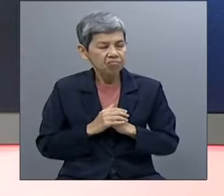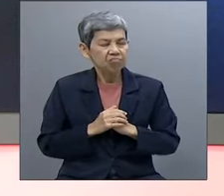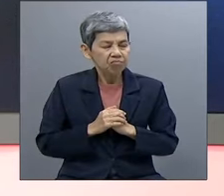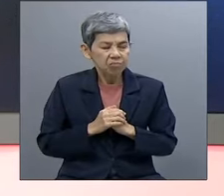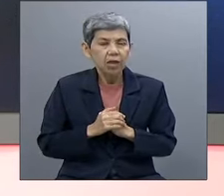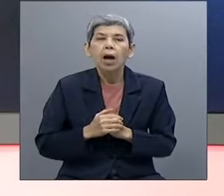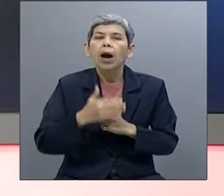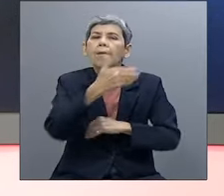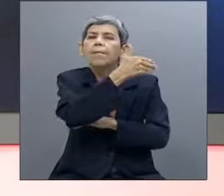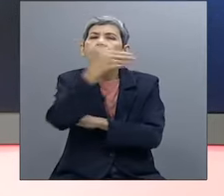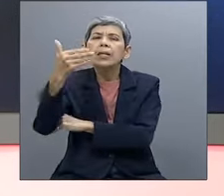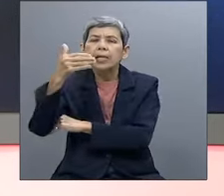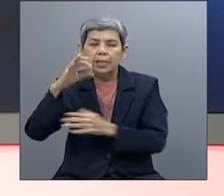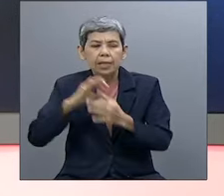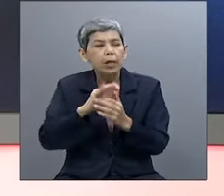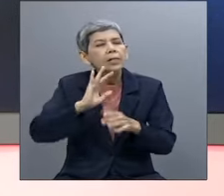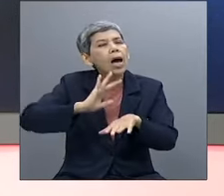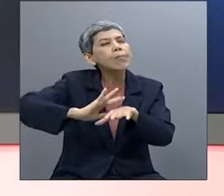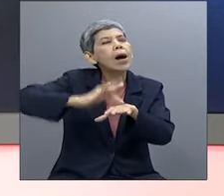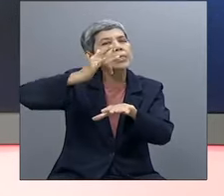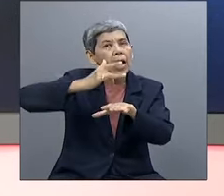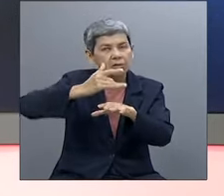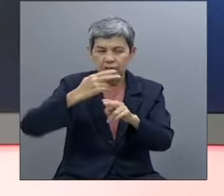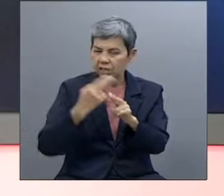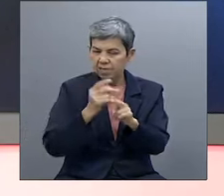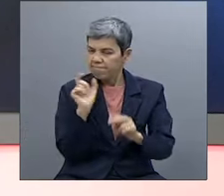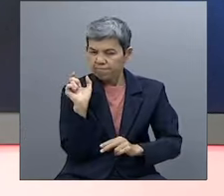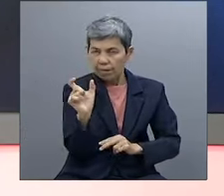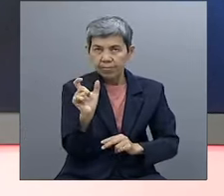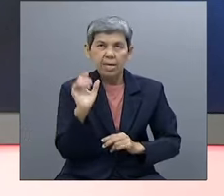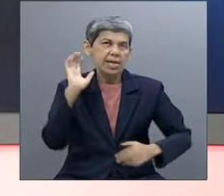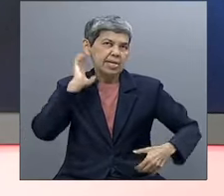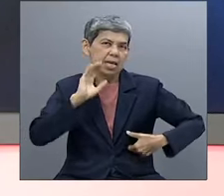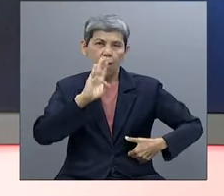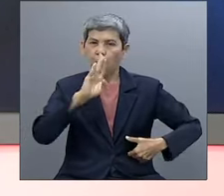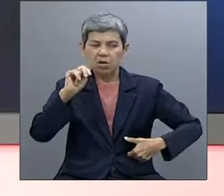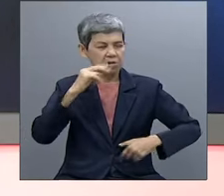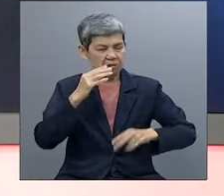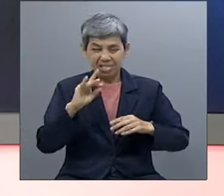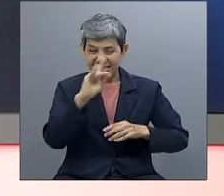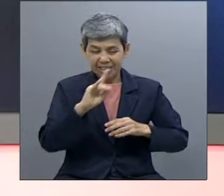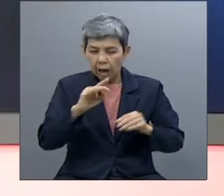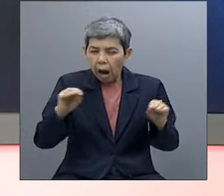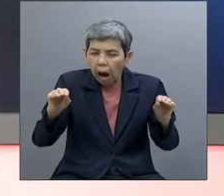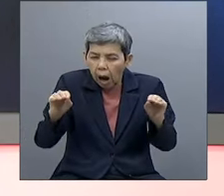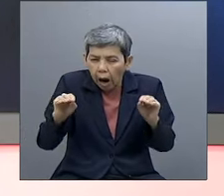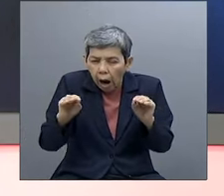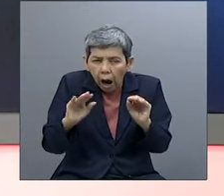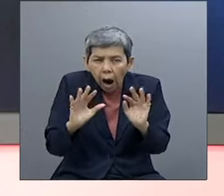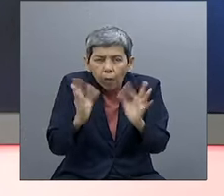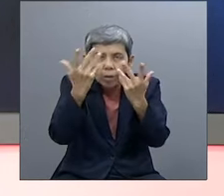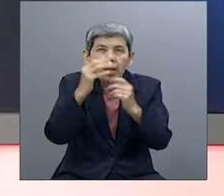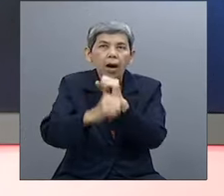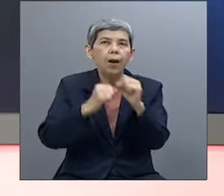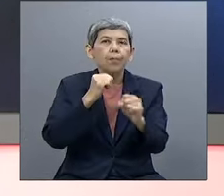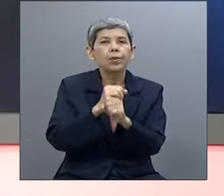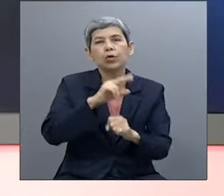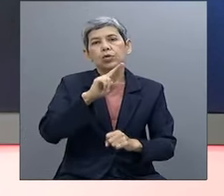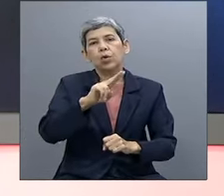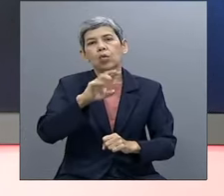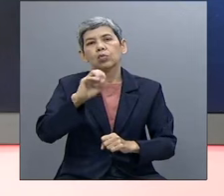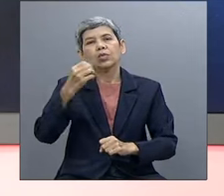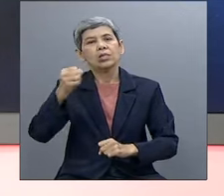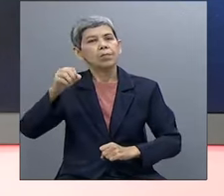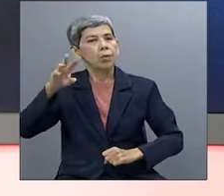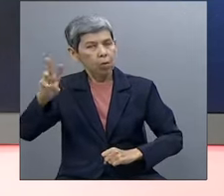ระหว่างประเทศเพื่อการอนุรักษ์ธรรมชาติเขขึ้นบัญชีแดงอุรังอุตังบอเนียวเป็นสัตว์ใกล้สูญพันธุ์อย่างยิ่งตั้งแต่เมื่อปี 2016